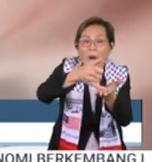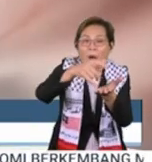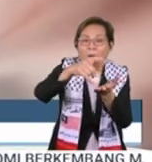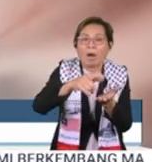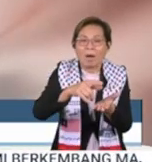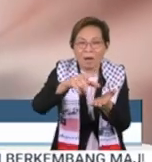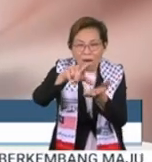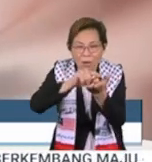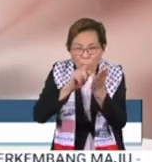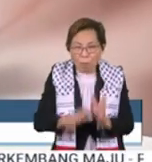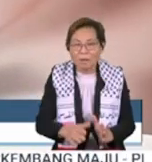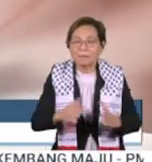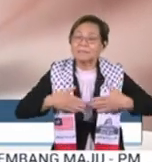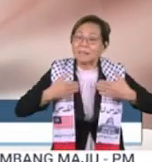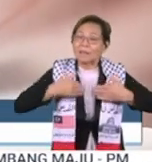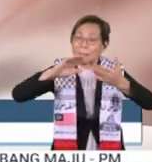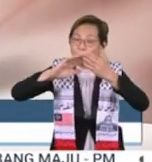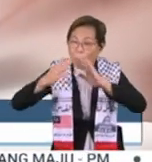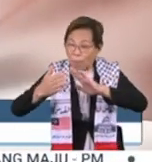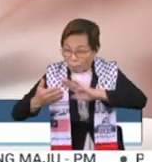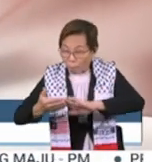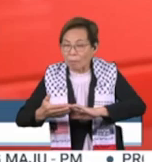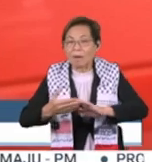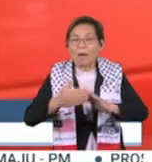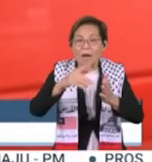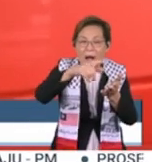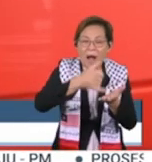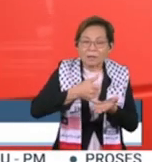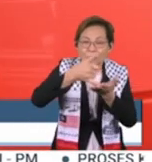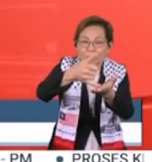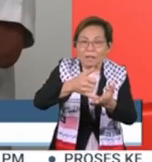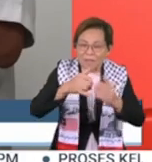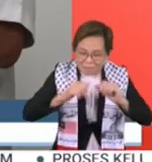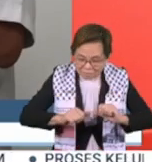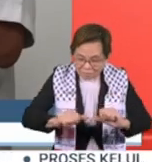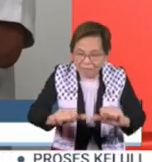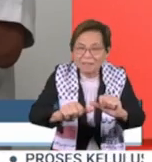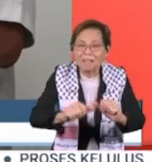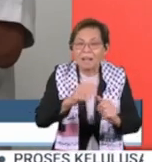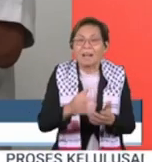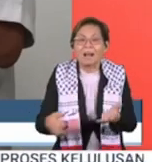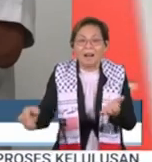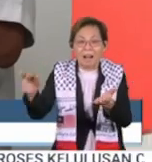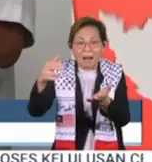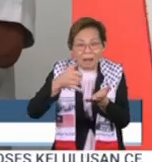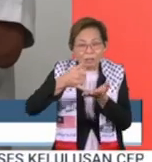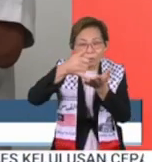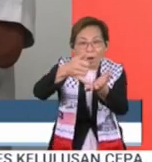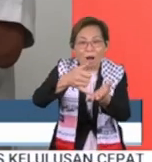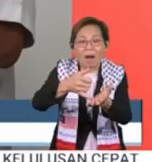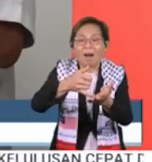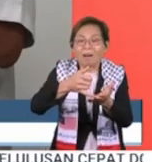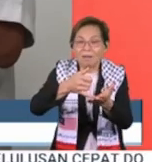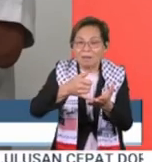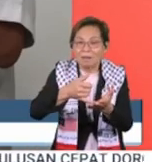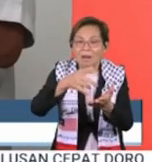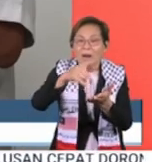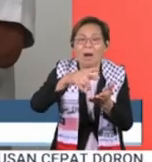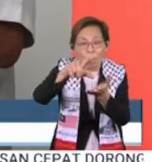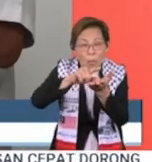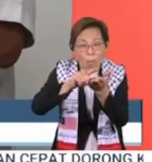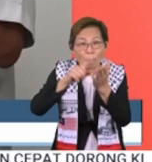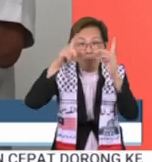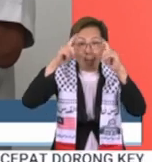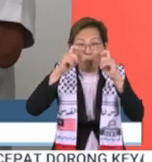kewartawanan kesejahteraan komuniti, anugerah laporan kelestarian, anugerah laporan ekonomi dan perniagaan, anugerah kewartawanan foto